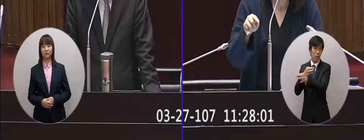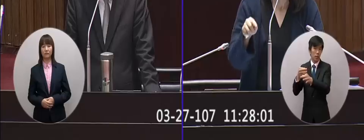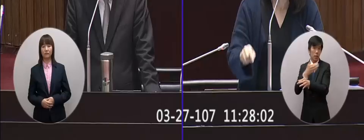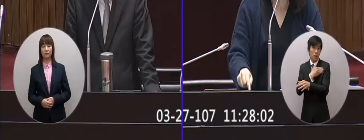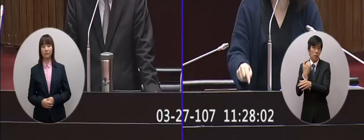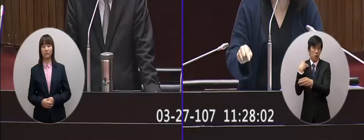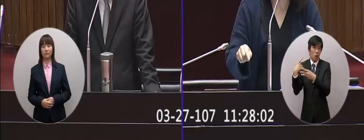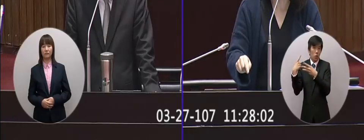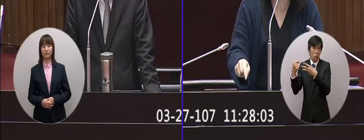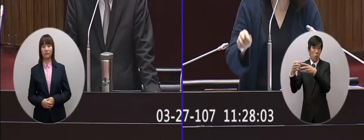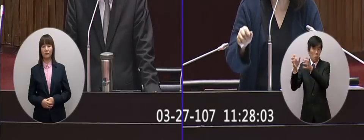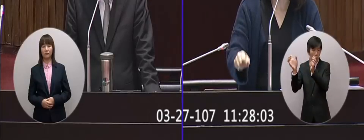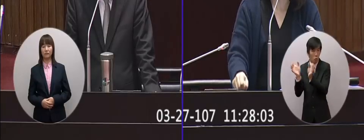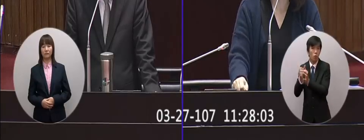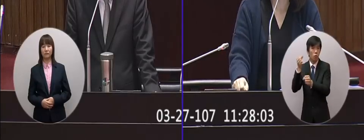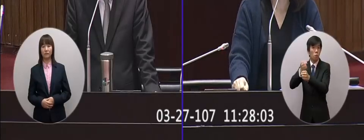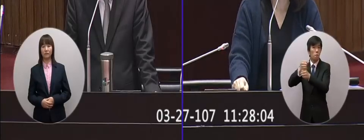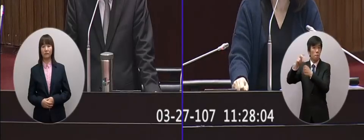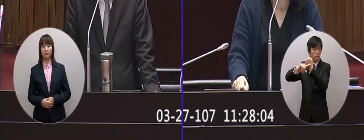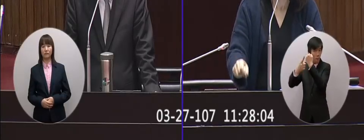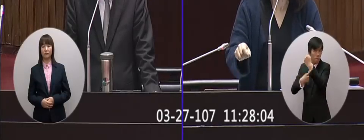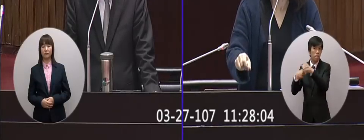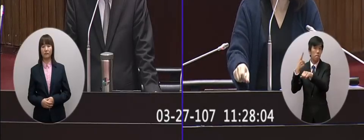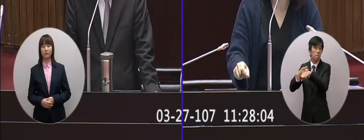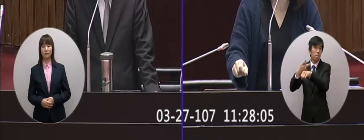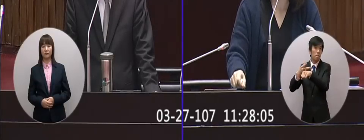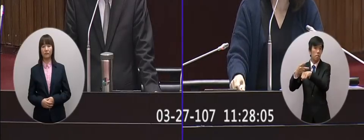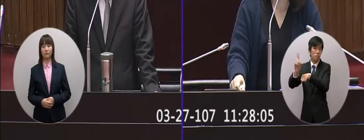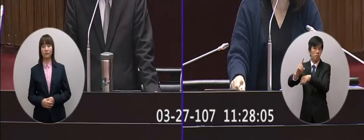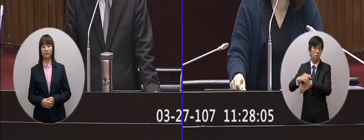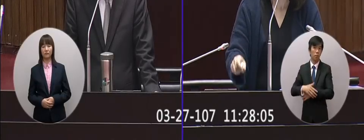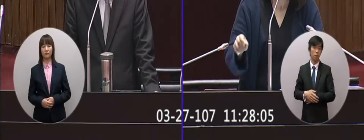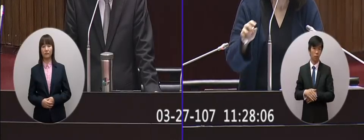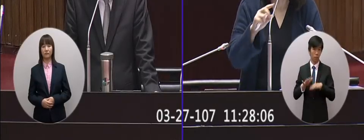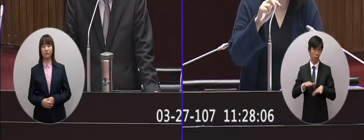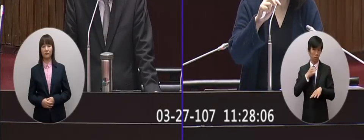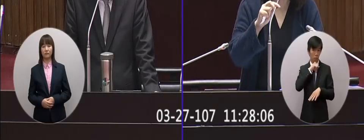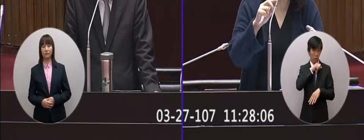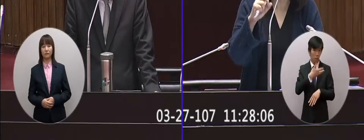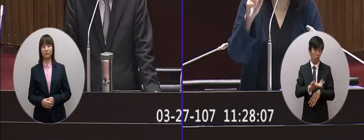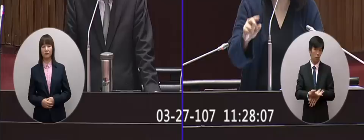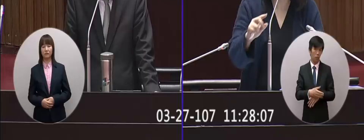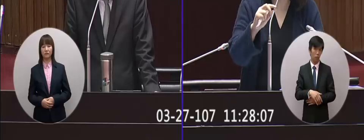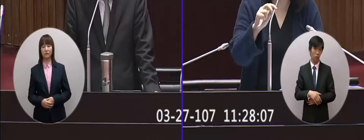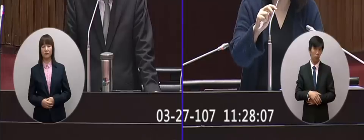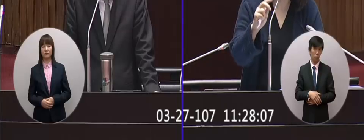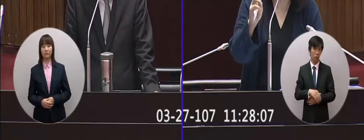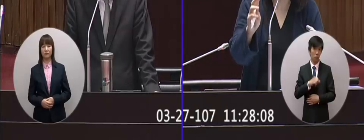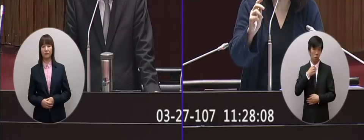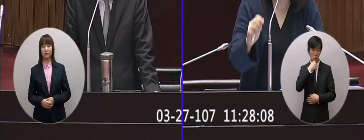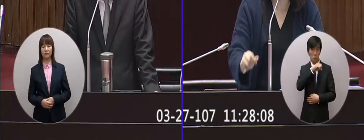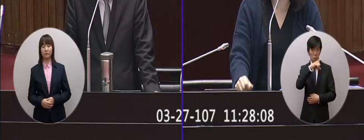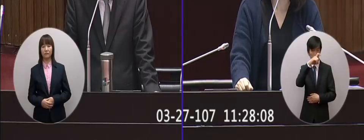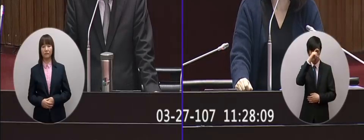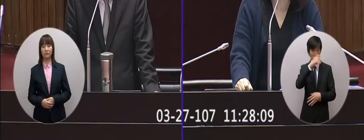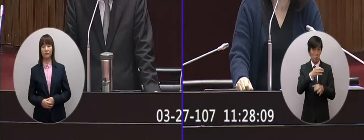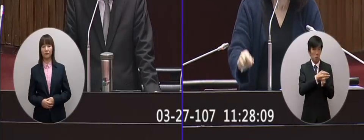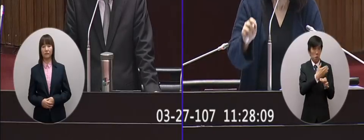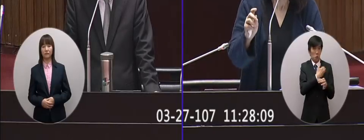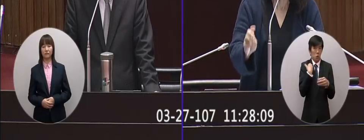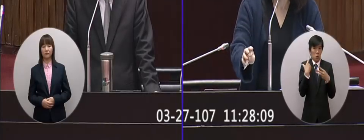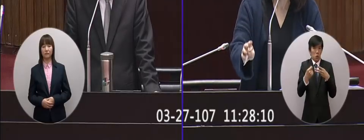部采取的是什么样的措施，而我们现在台湾要成立经济能源部或是环资